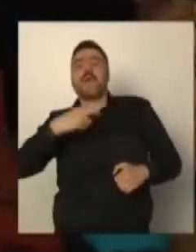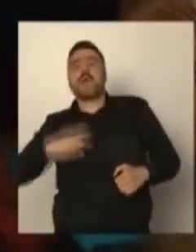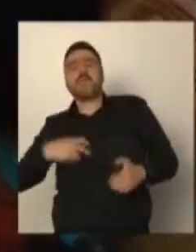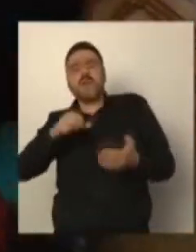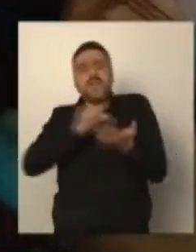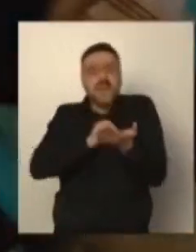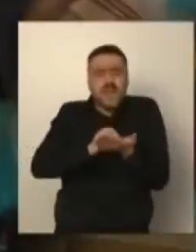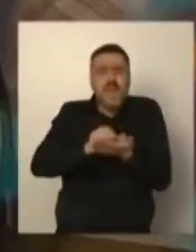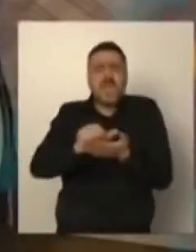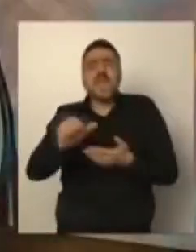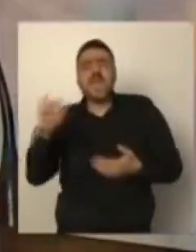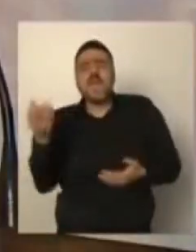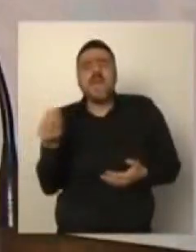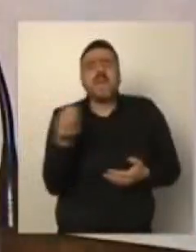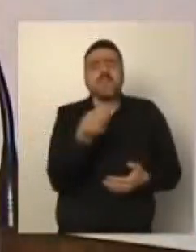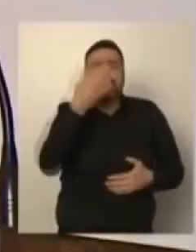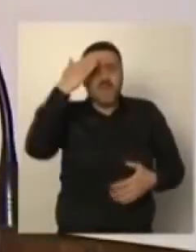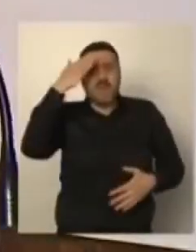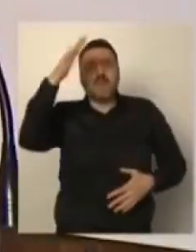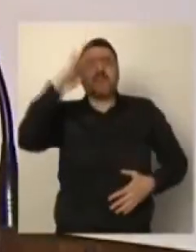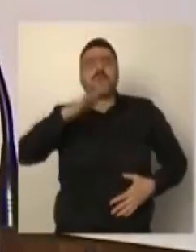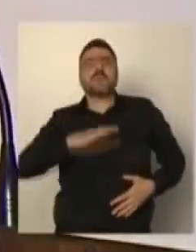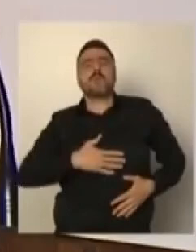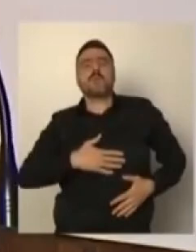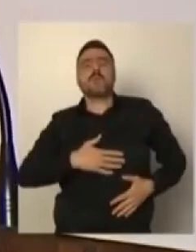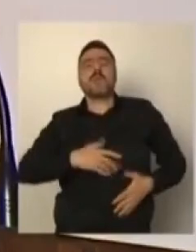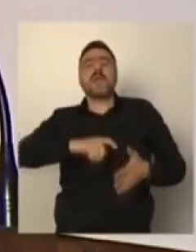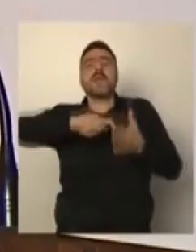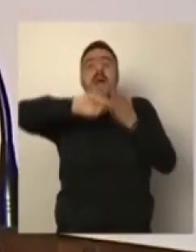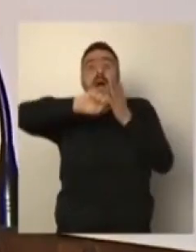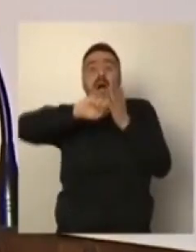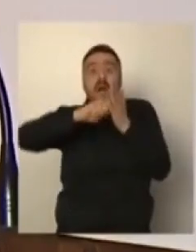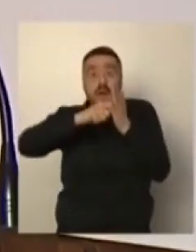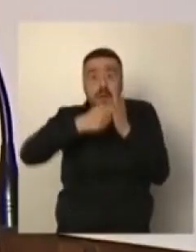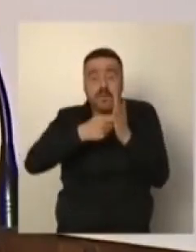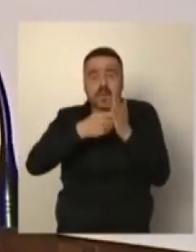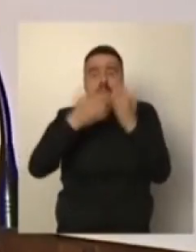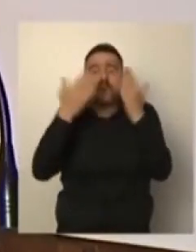enbiya'i vel murselin. Velhamdülillahi Rabbil alemin. El-Fatiha.